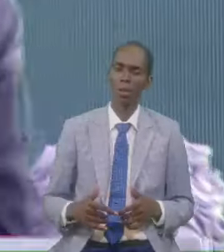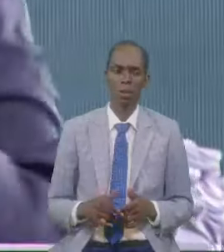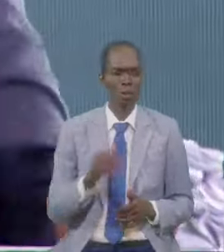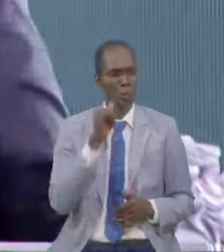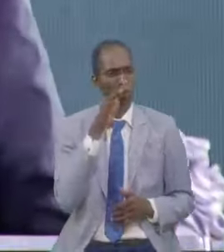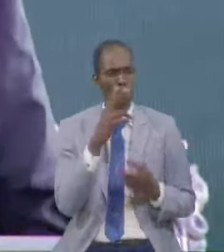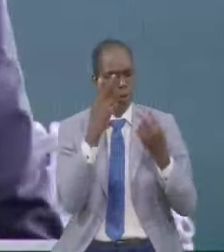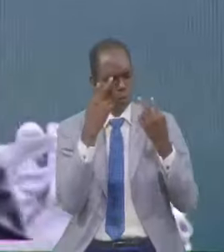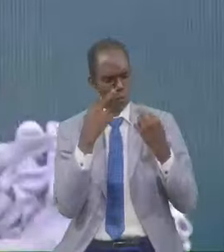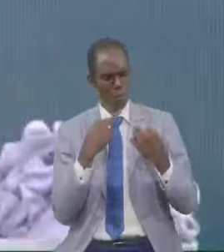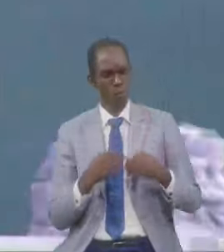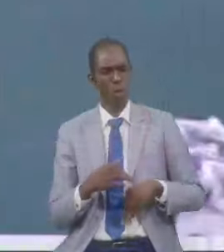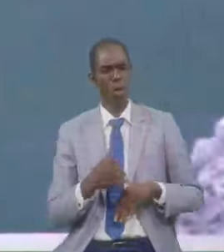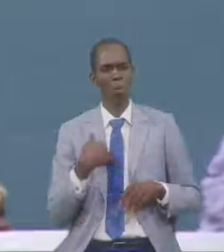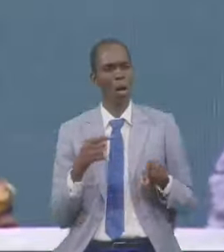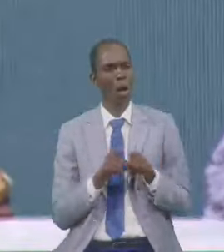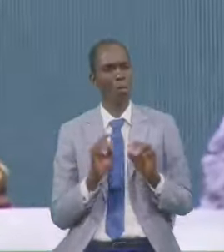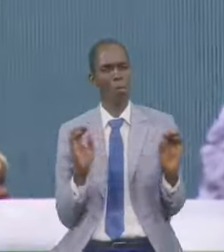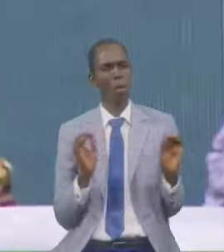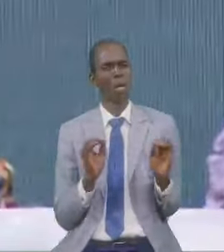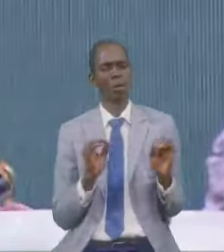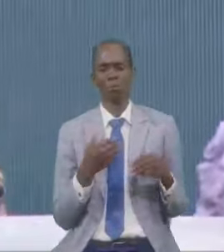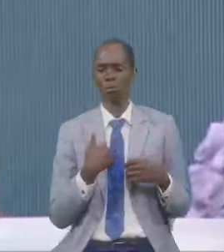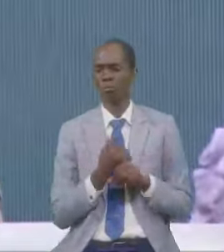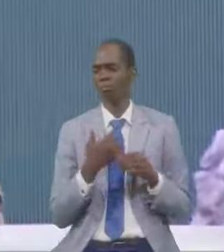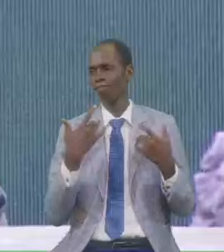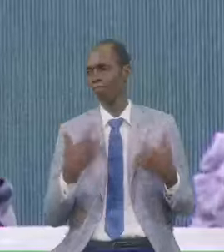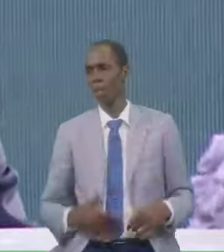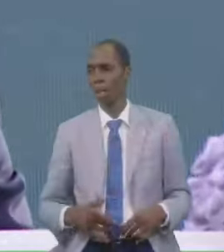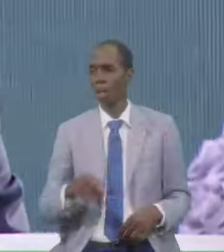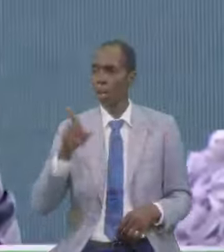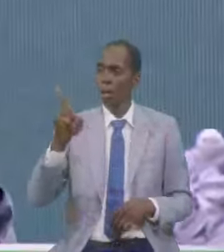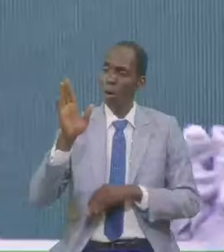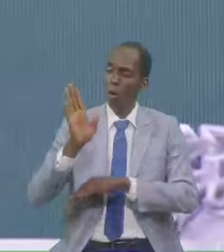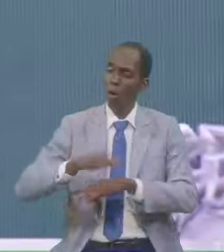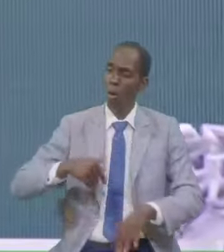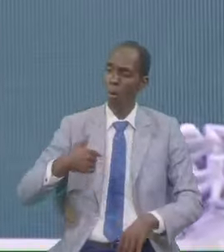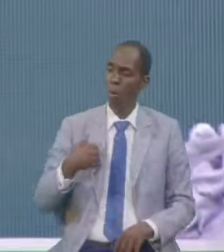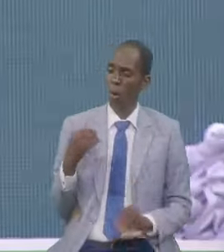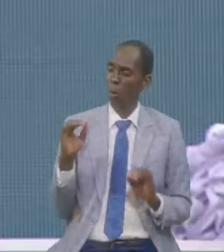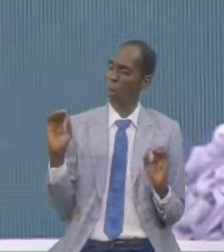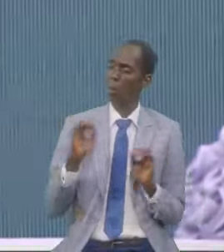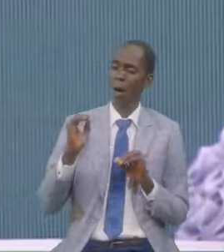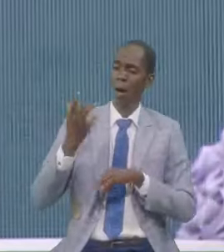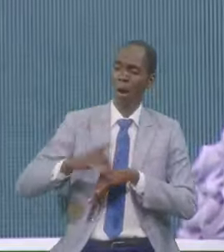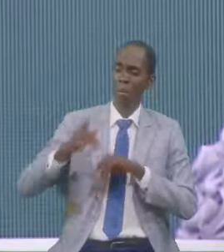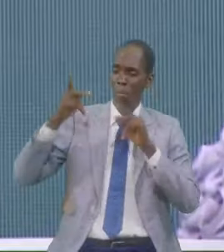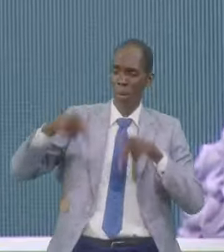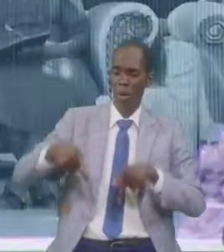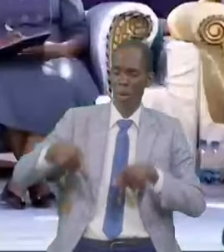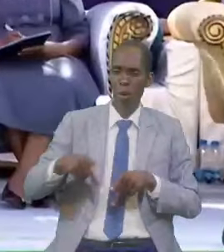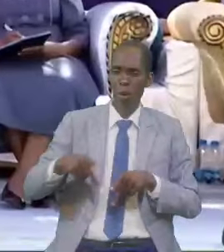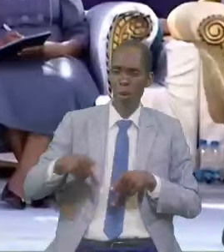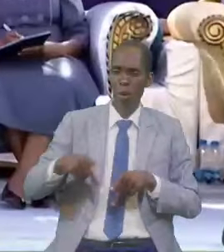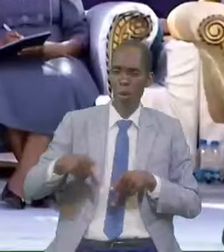చూచిన విధానం, and he called me a zero while I'm aspiring to be a hero. నేను హీరో కావాలనుకుంటే వారు నన్ను